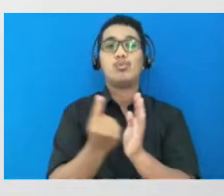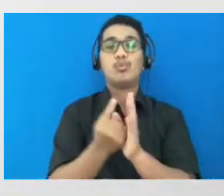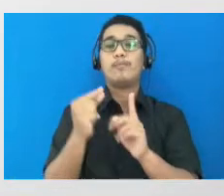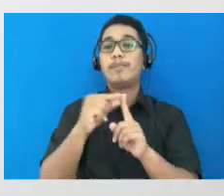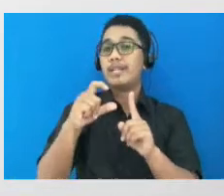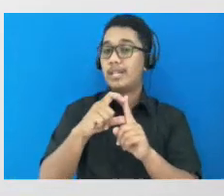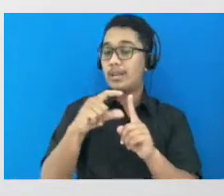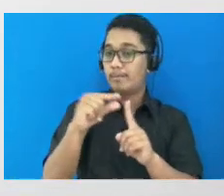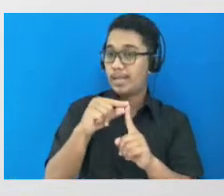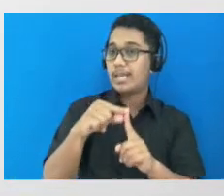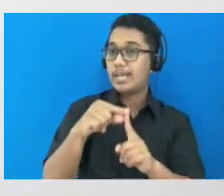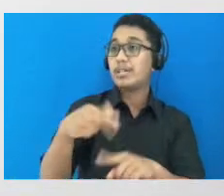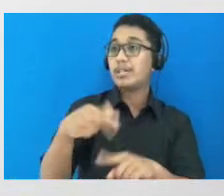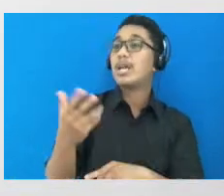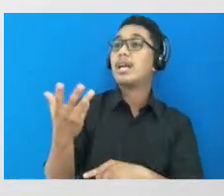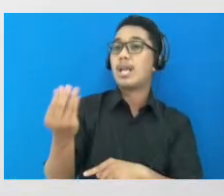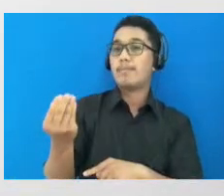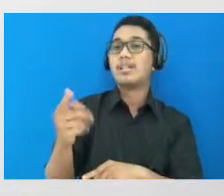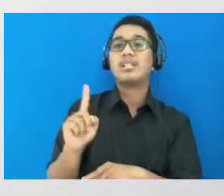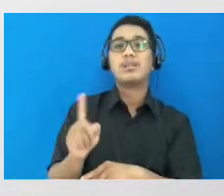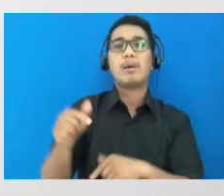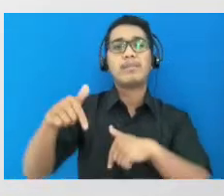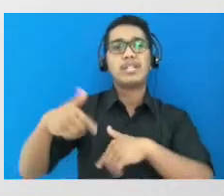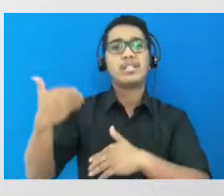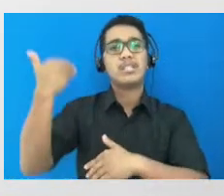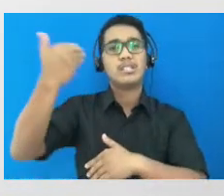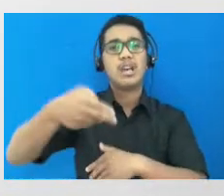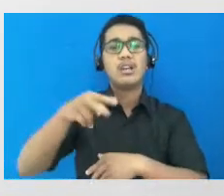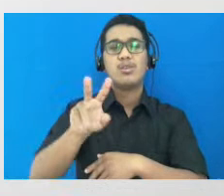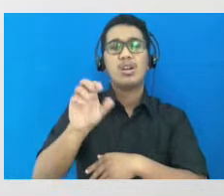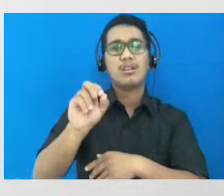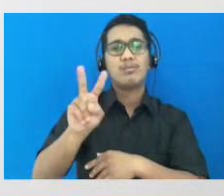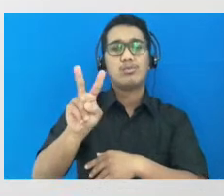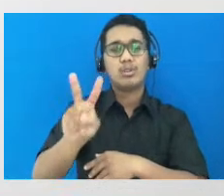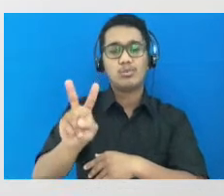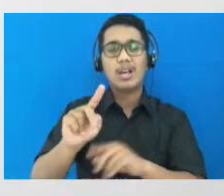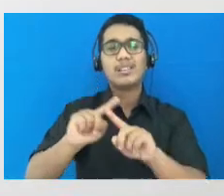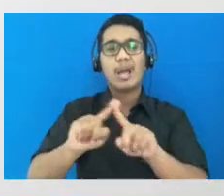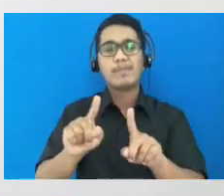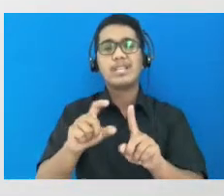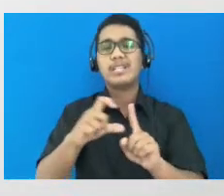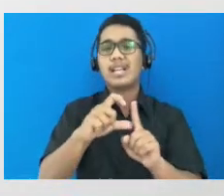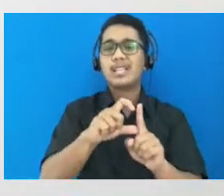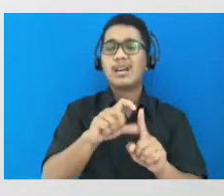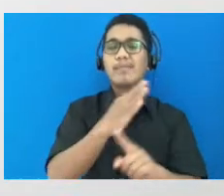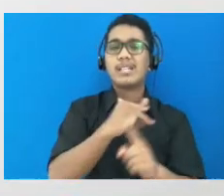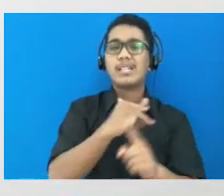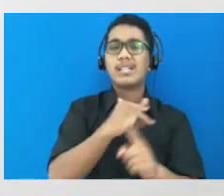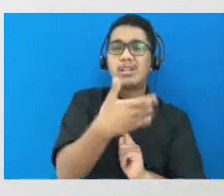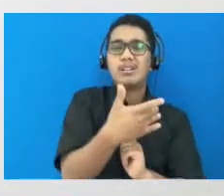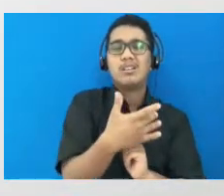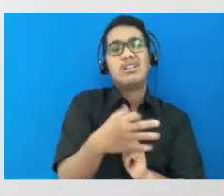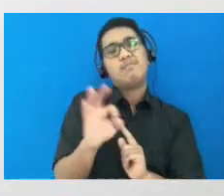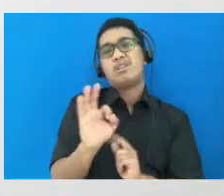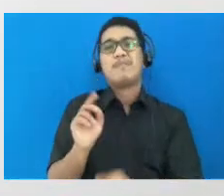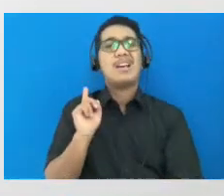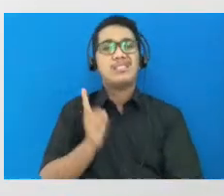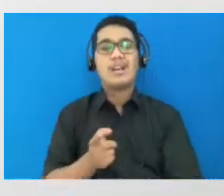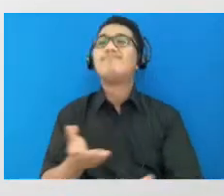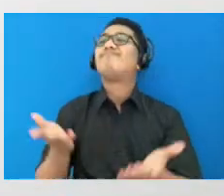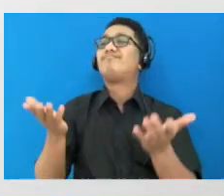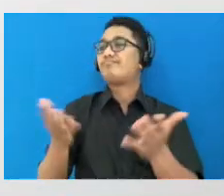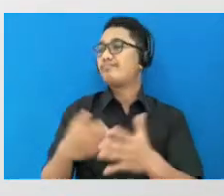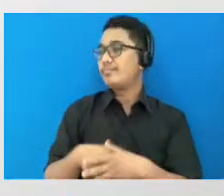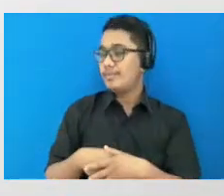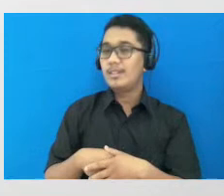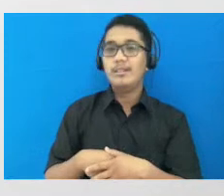telat nggak sih ya? Karena sudah mau 2022, tapi undang-undang untuk mengatur perlindungan data masyarakatnya masih nggak kunjung ada. Masih